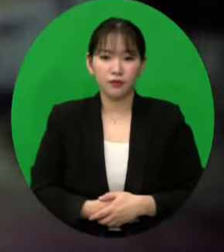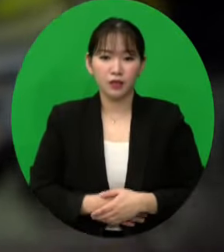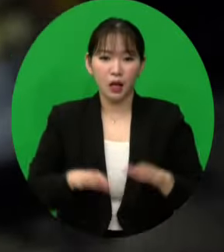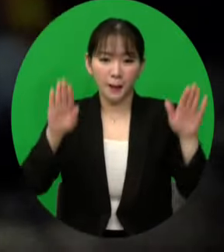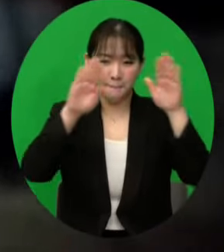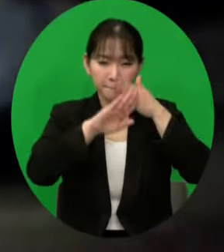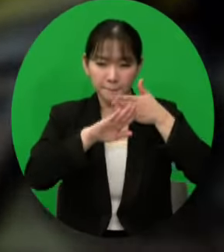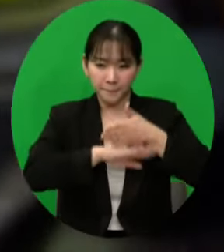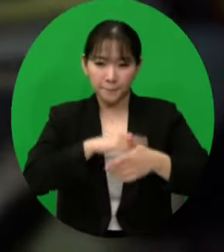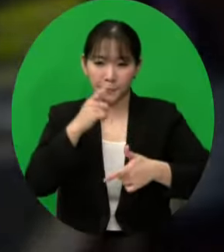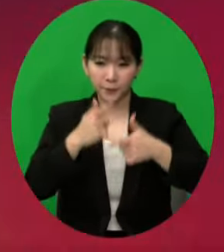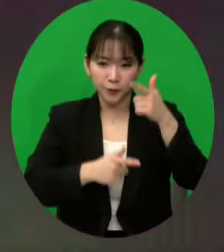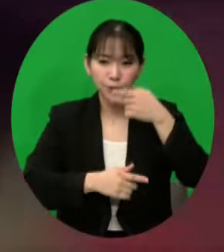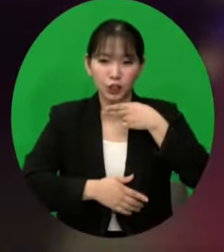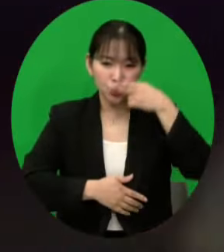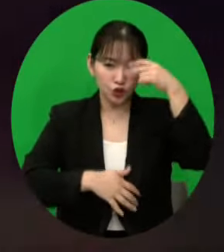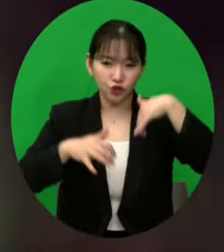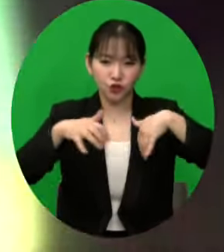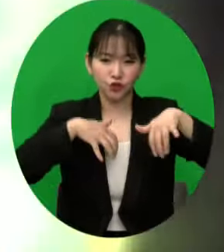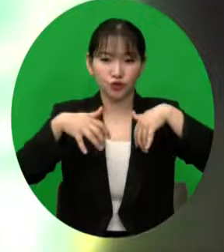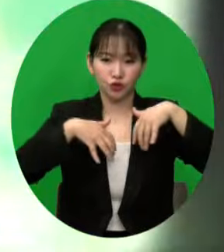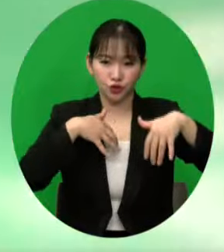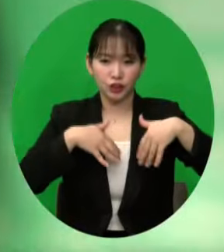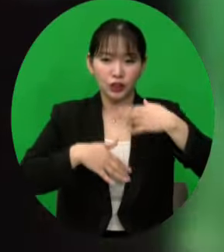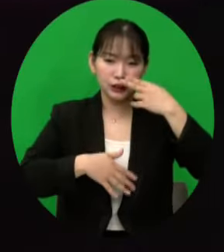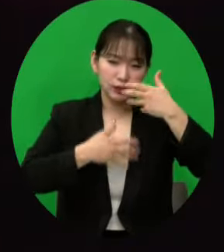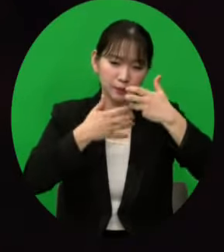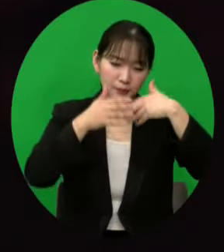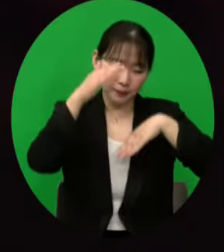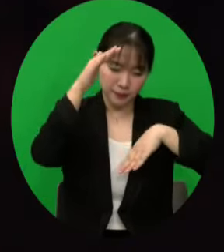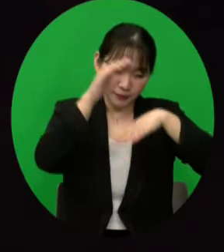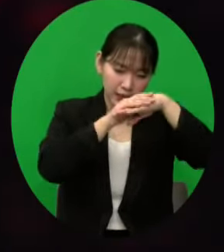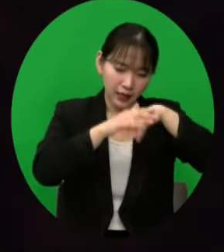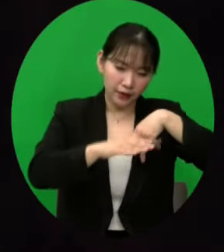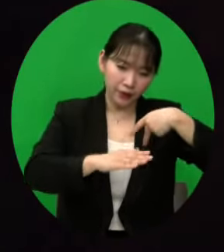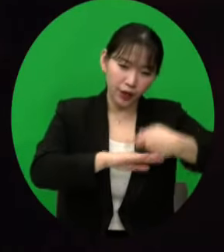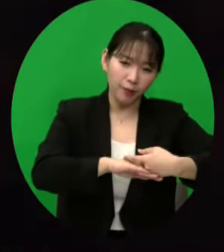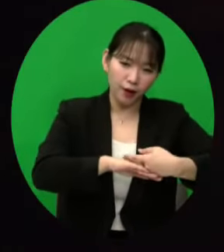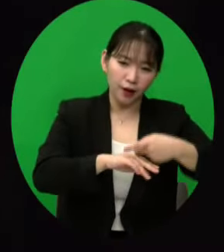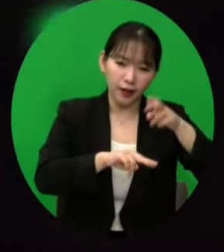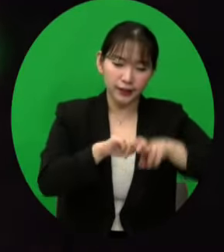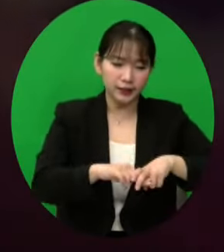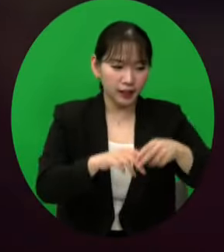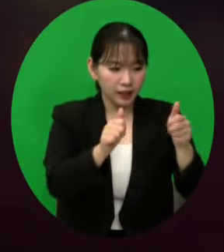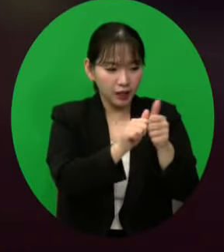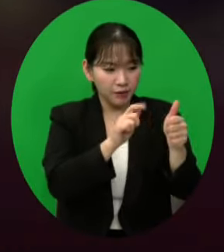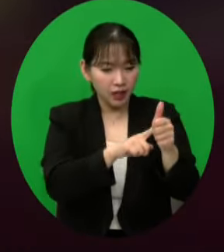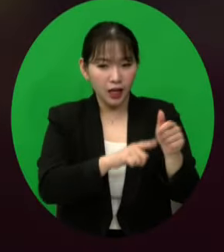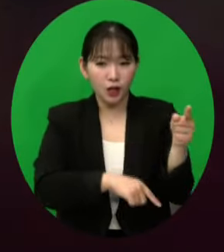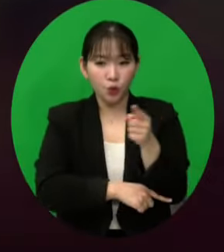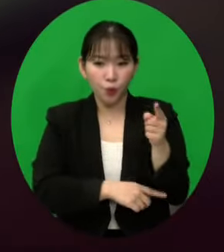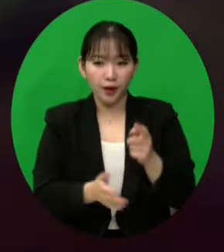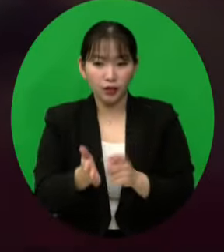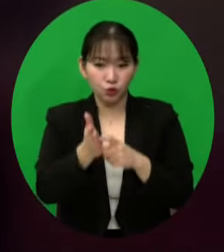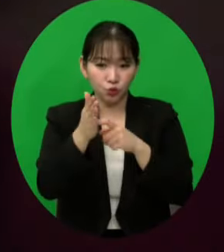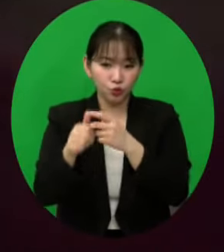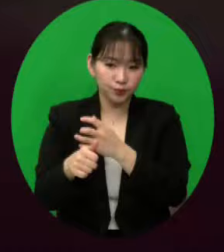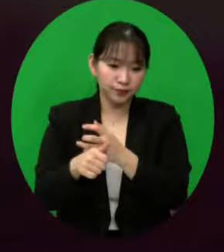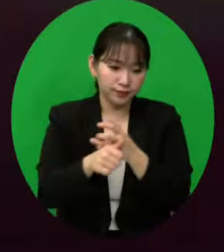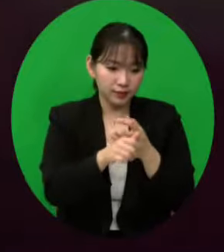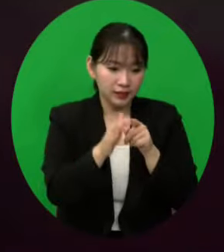늦은 밤 목포의 한 유흥가 거리. 술에 취해 넘어진 뒤 인도에 앉아 있는 한 남성에게 소방 구급대원이